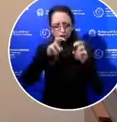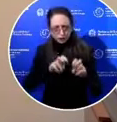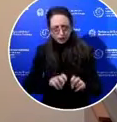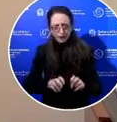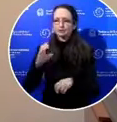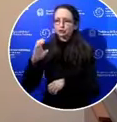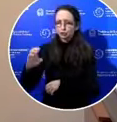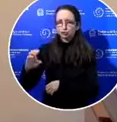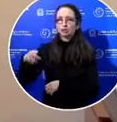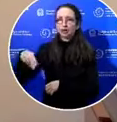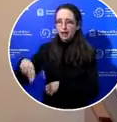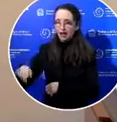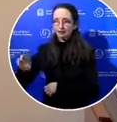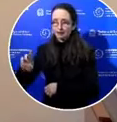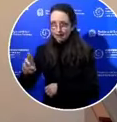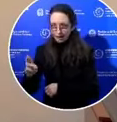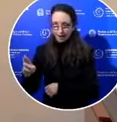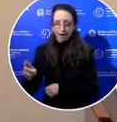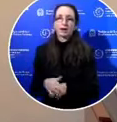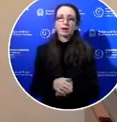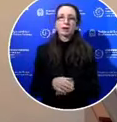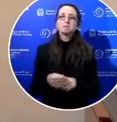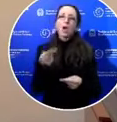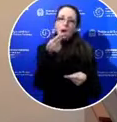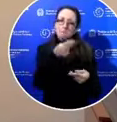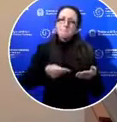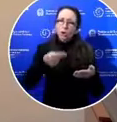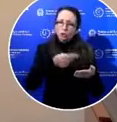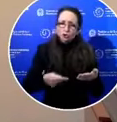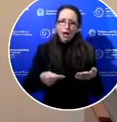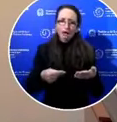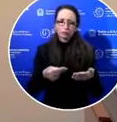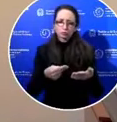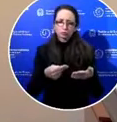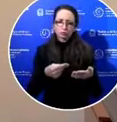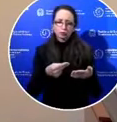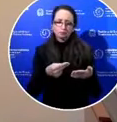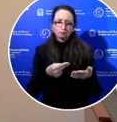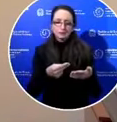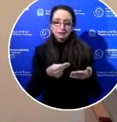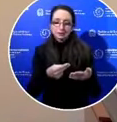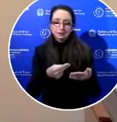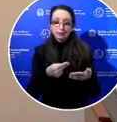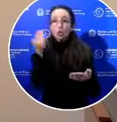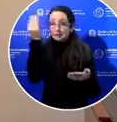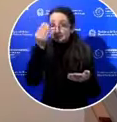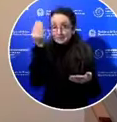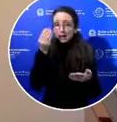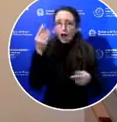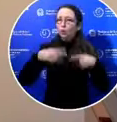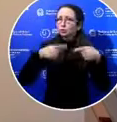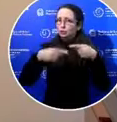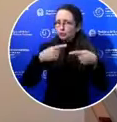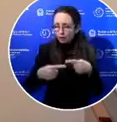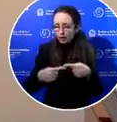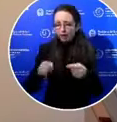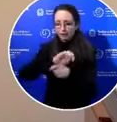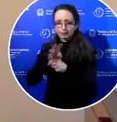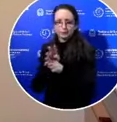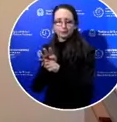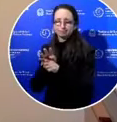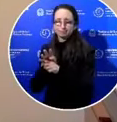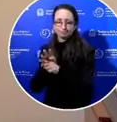CNR. Il progetto, tenuto conto del persistere dello stato di emergenza epidemiologica da Covid-19 e del conseguente